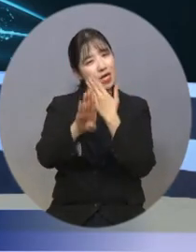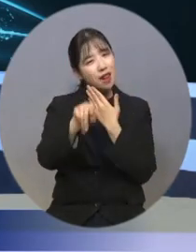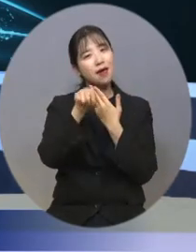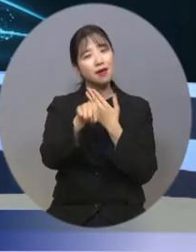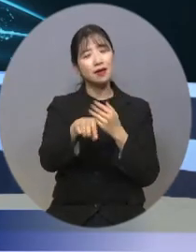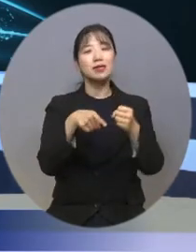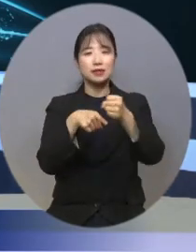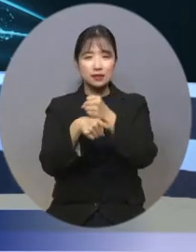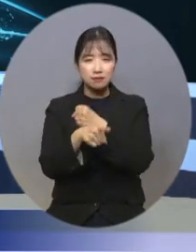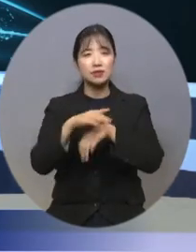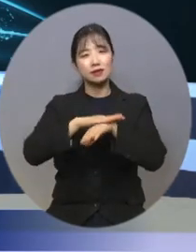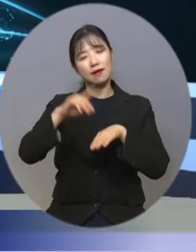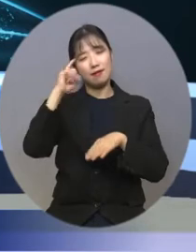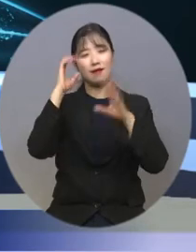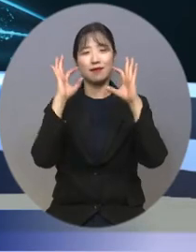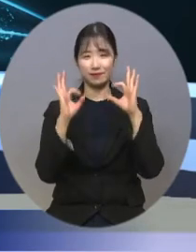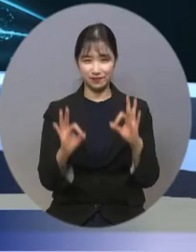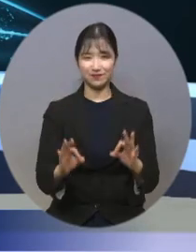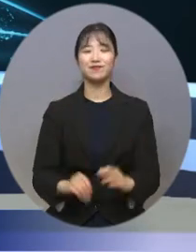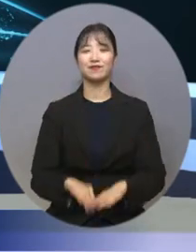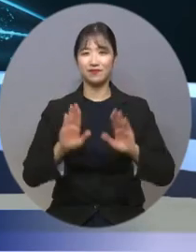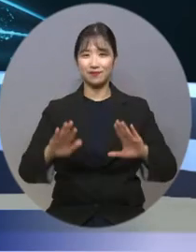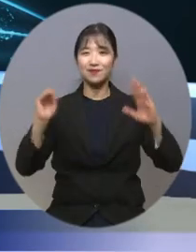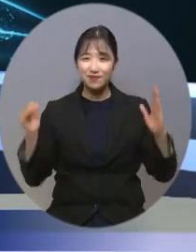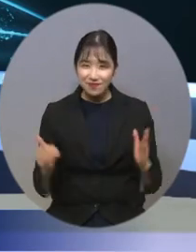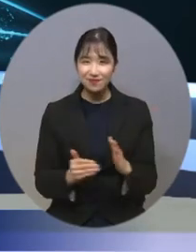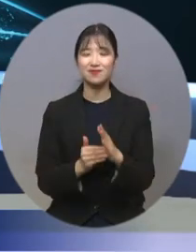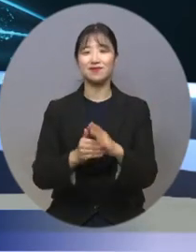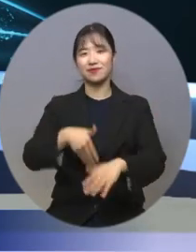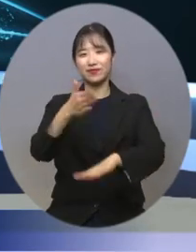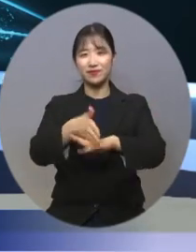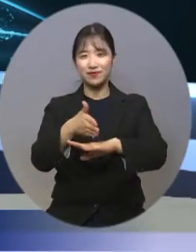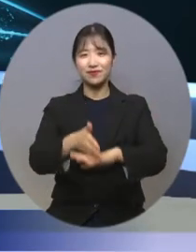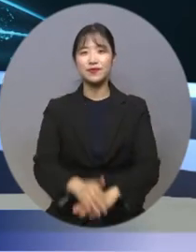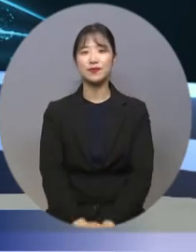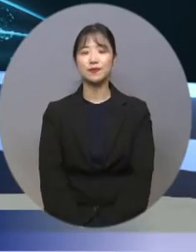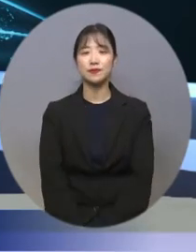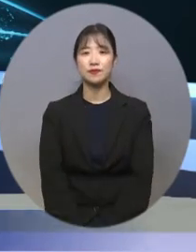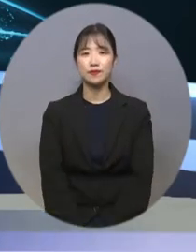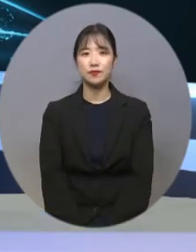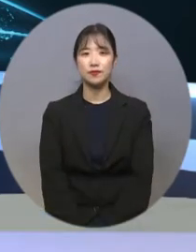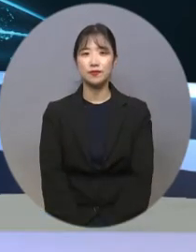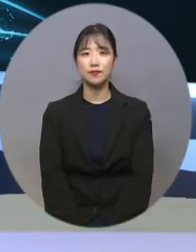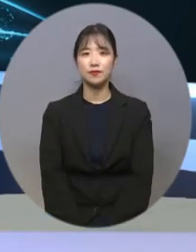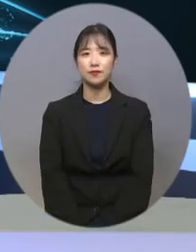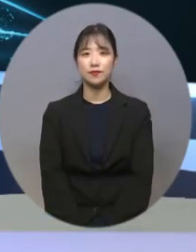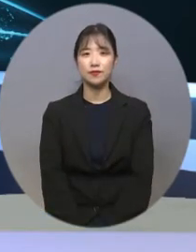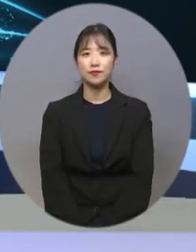되새겨봐야겠습니다. 이상 복지TV 뉴스를 마칩니다. 시청해주신 여러분 고맙습니다.